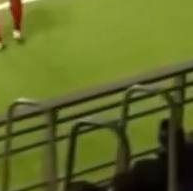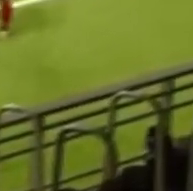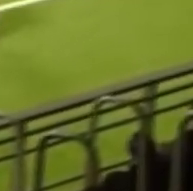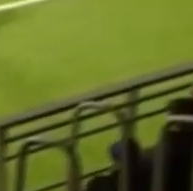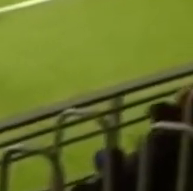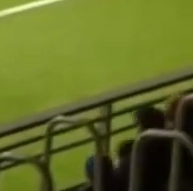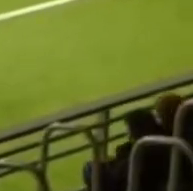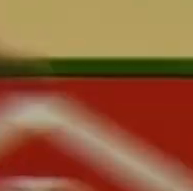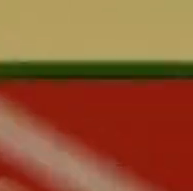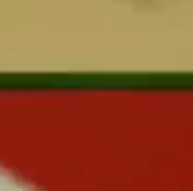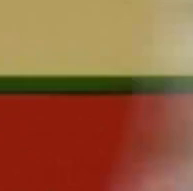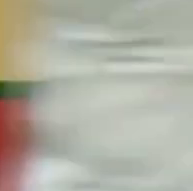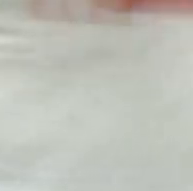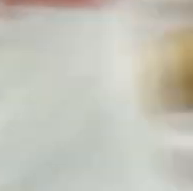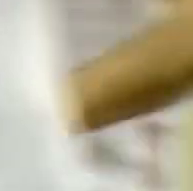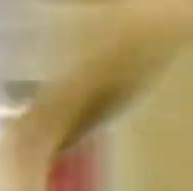19 იანვარს.